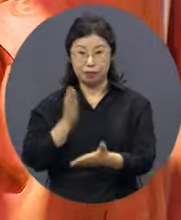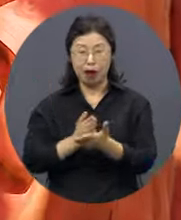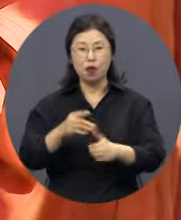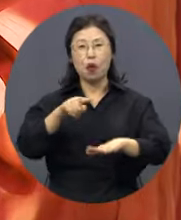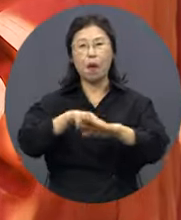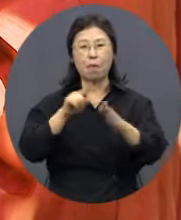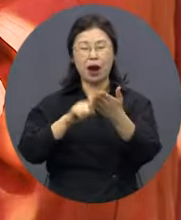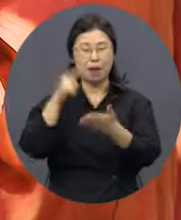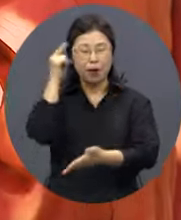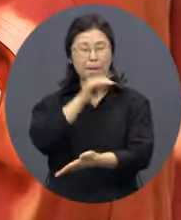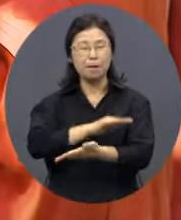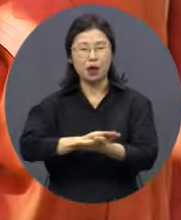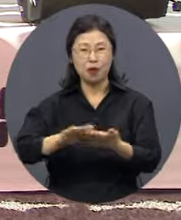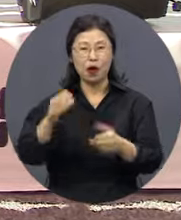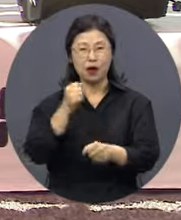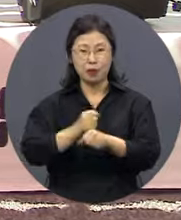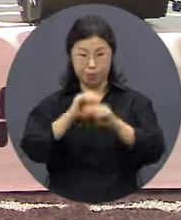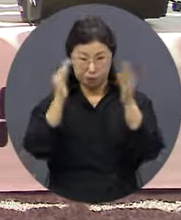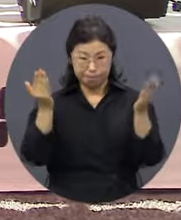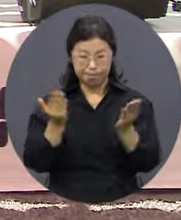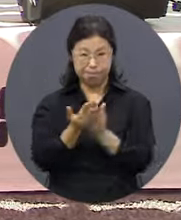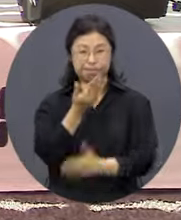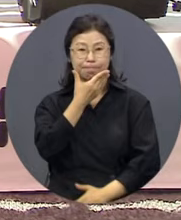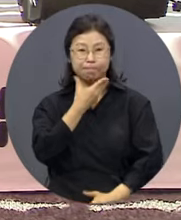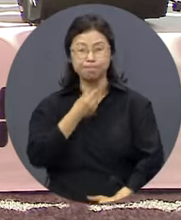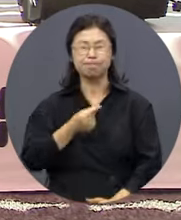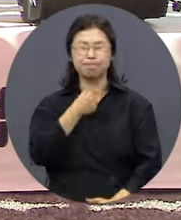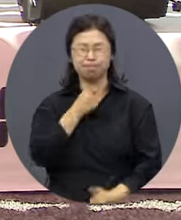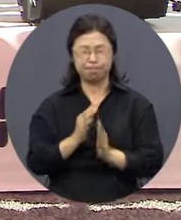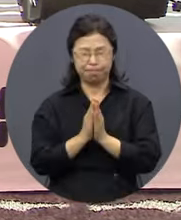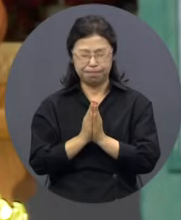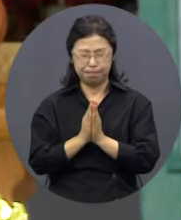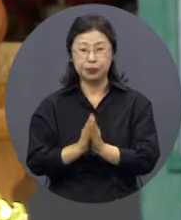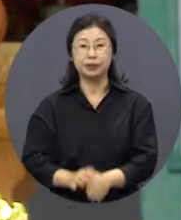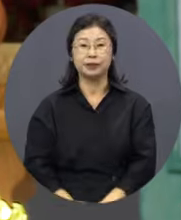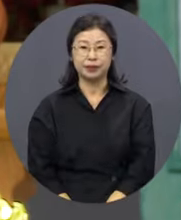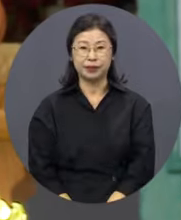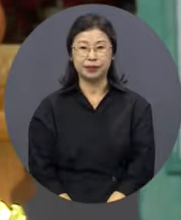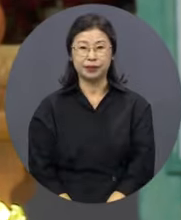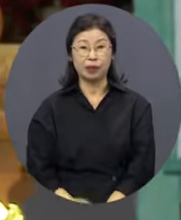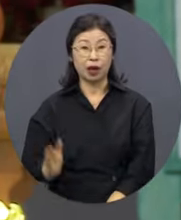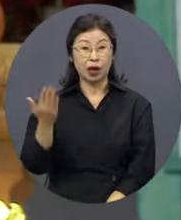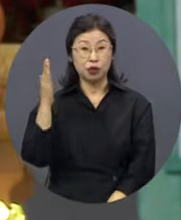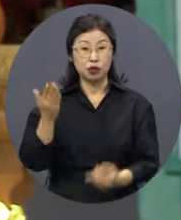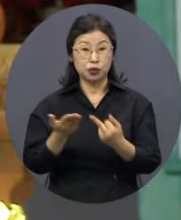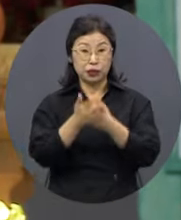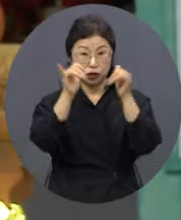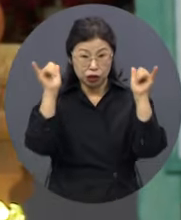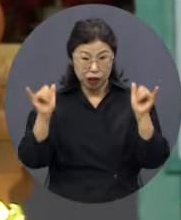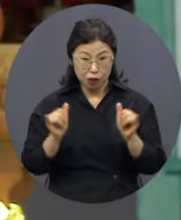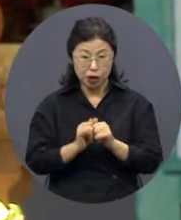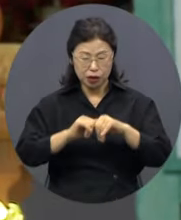마음에 평화를 일 모두가 행복하기를 기원했습니다 주는